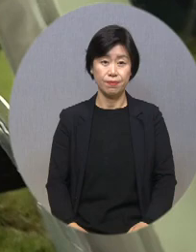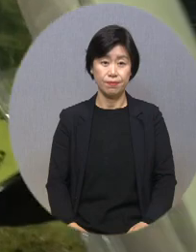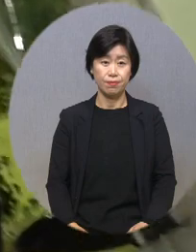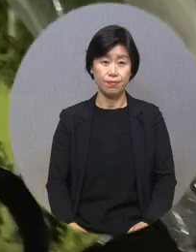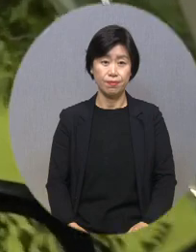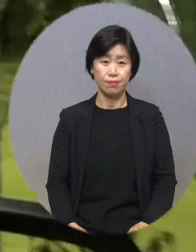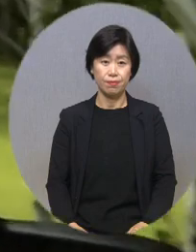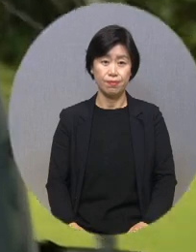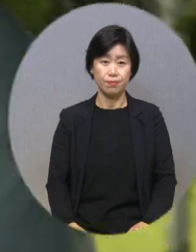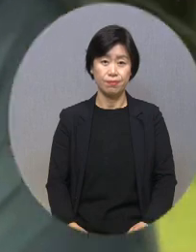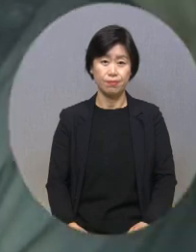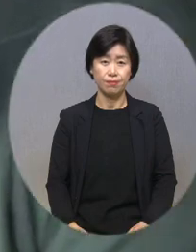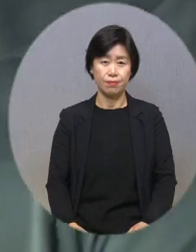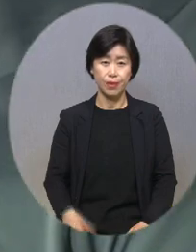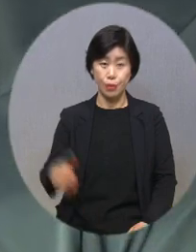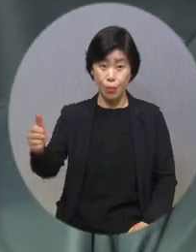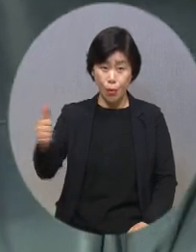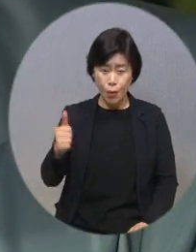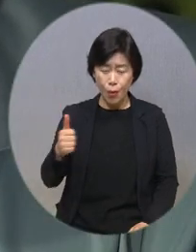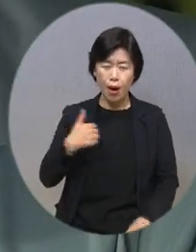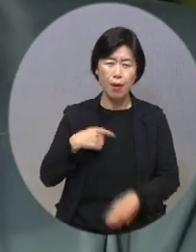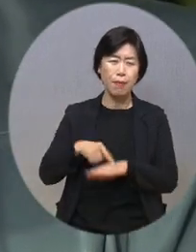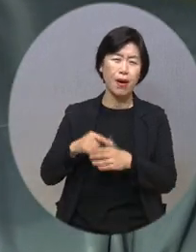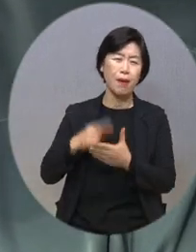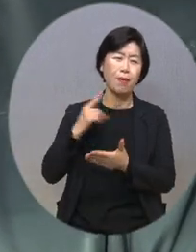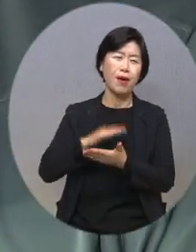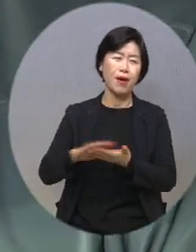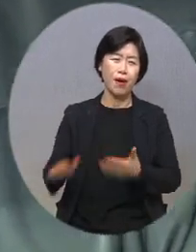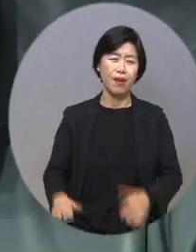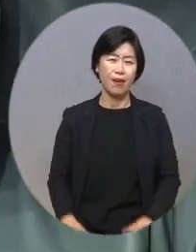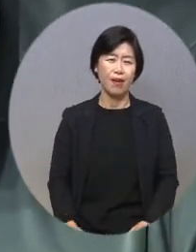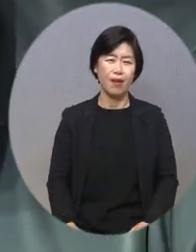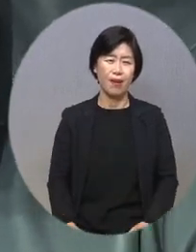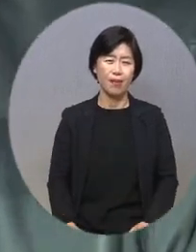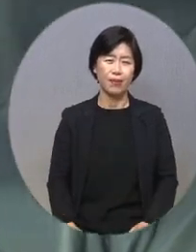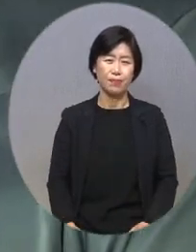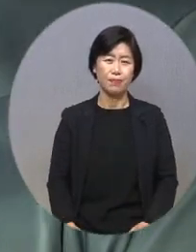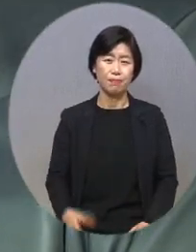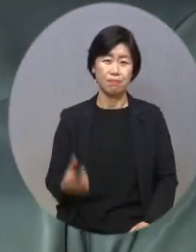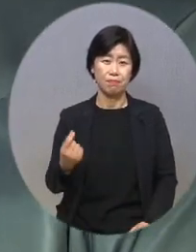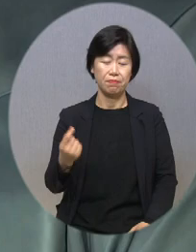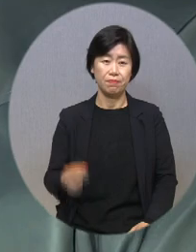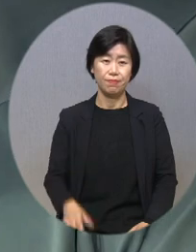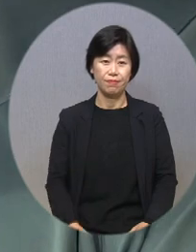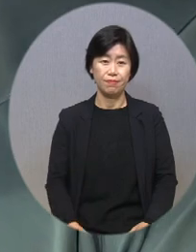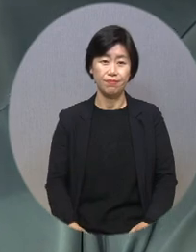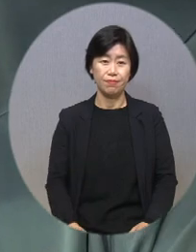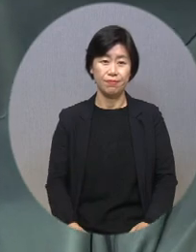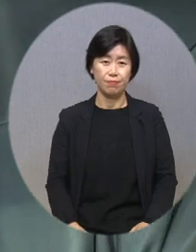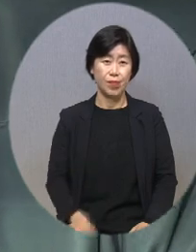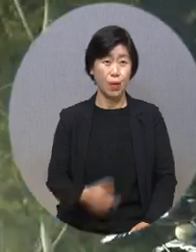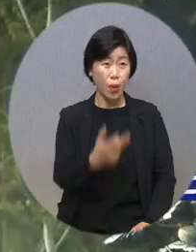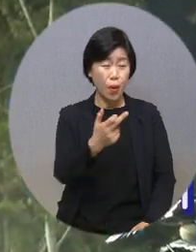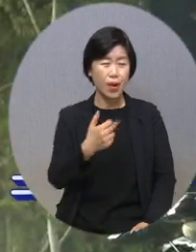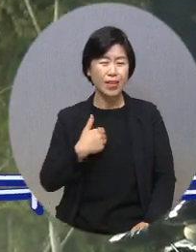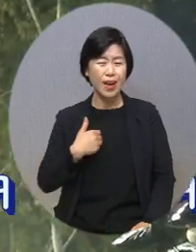편하다. 오빠가 잘... 모든 사람에게 마음 편하게 해주네. 아 진짜 편하게 해준다. 저는 뭐 어차피 형이랑 마지막 라운드.